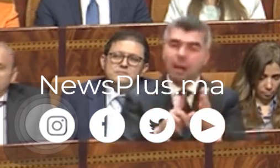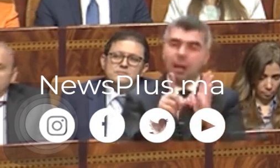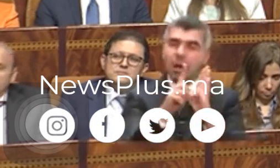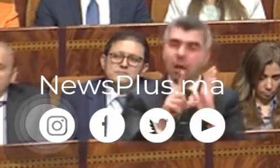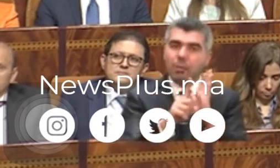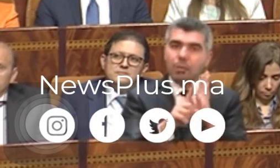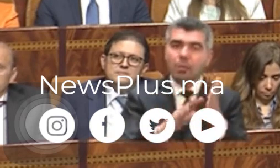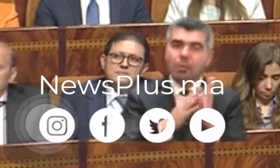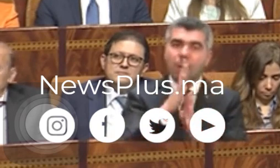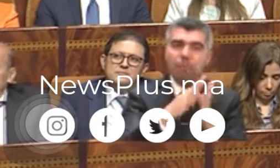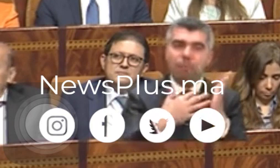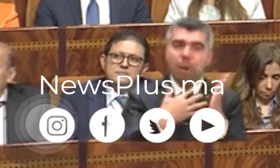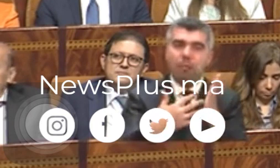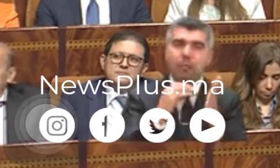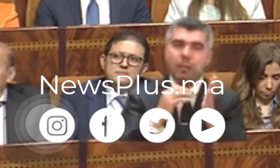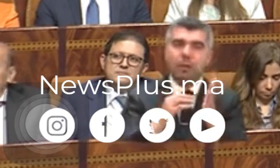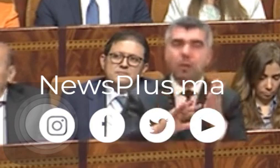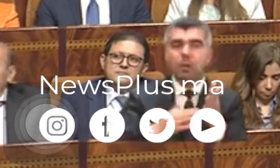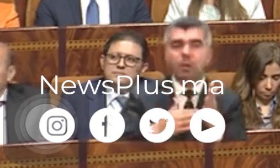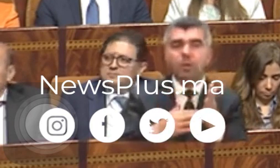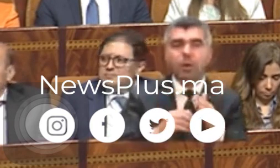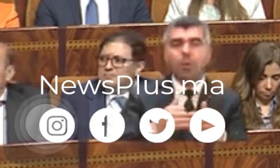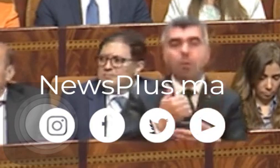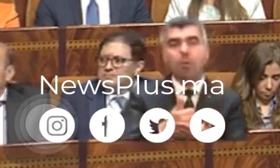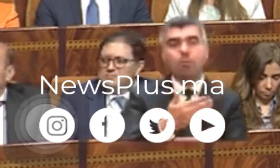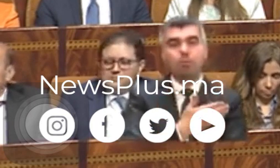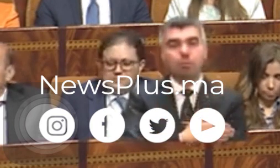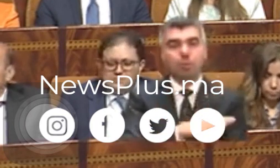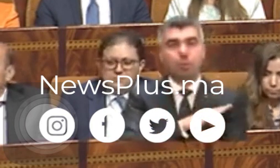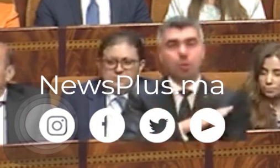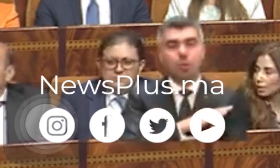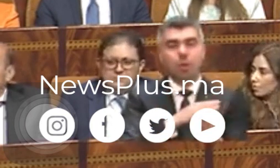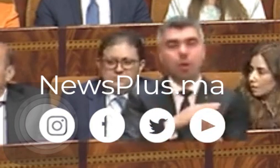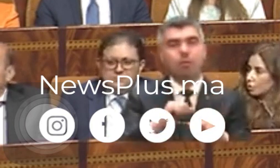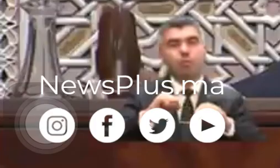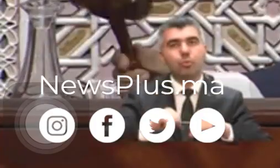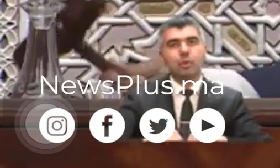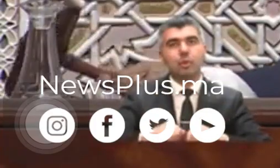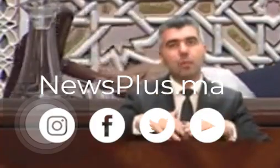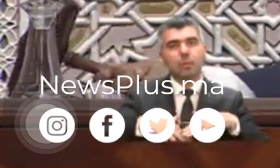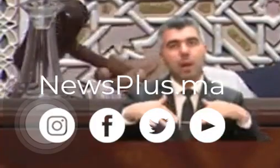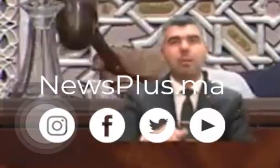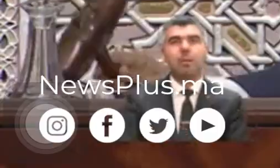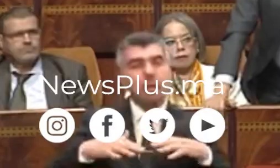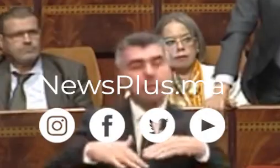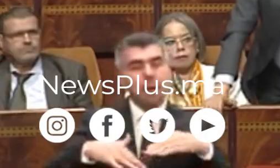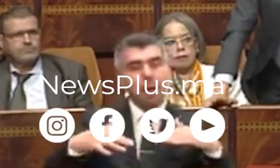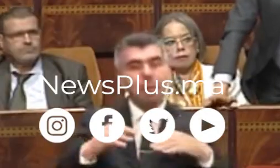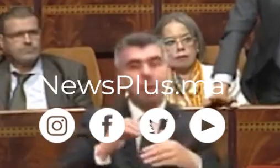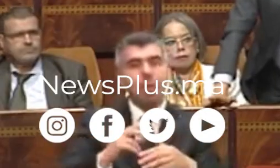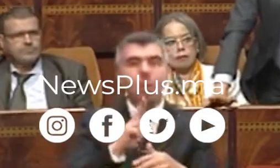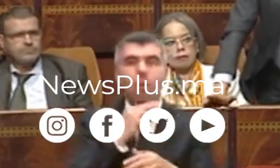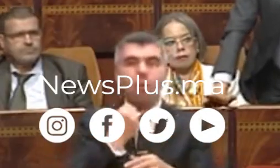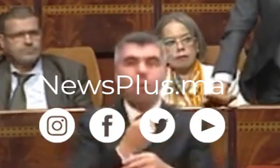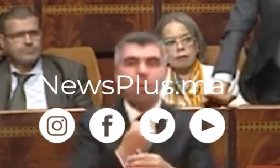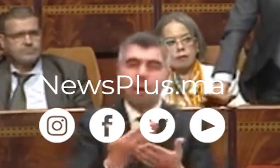وتنقراو البرنامجات الجلسات راه اللي مسؤول عليها هو المجلس ومكتب المجلس. وشكرا. تناول